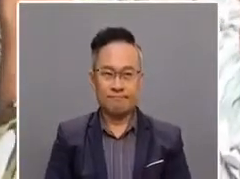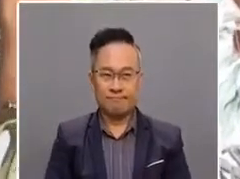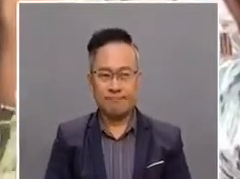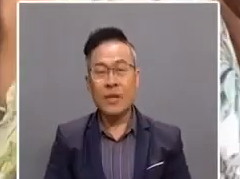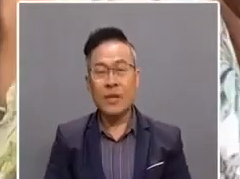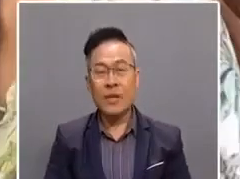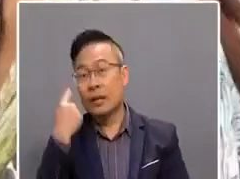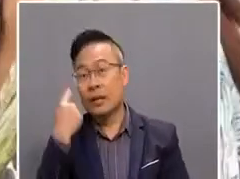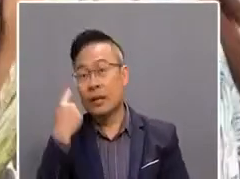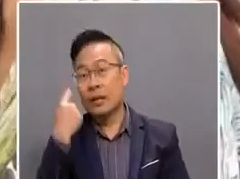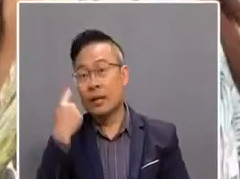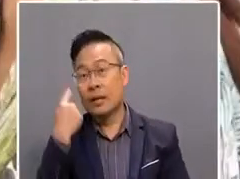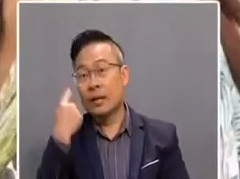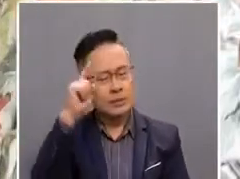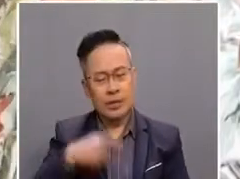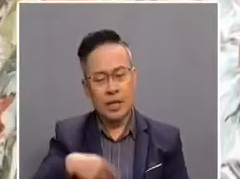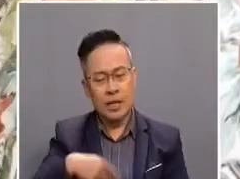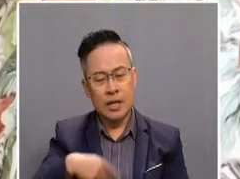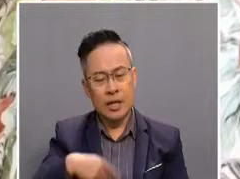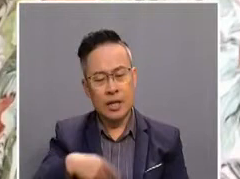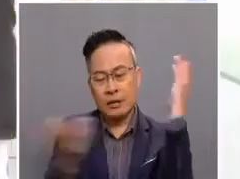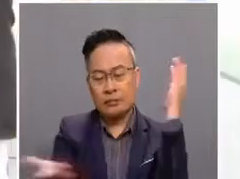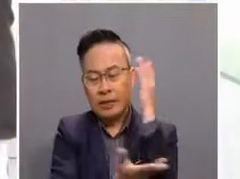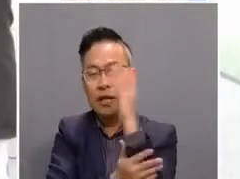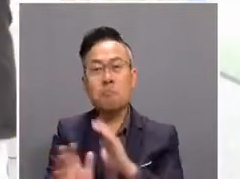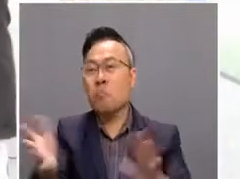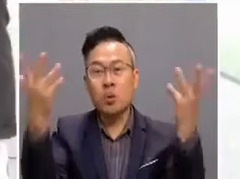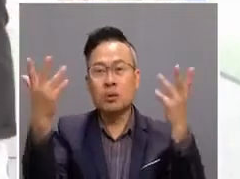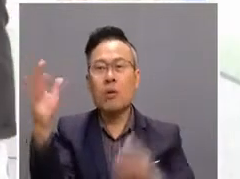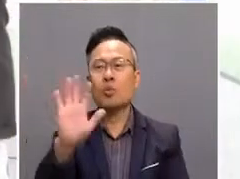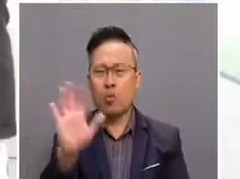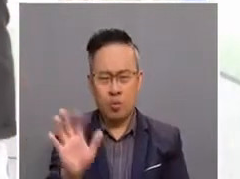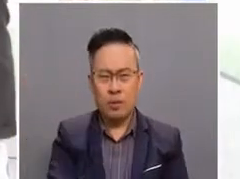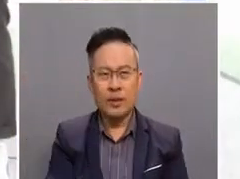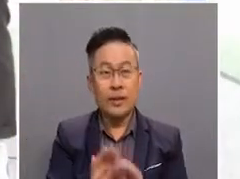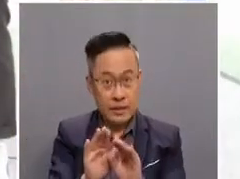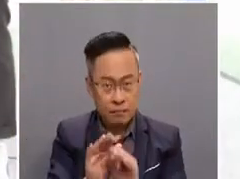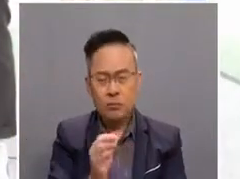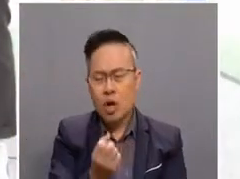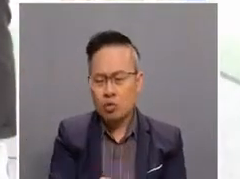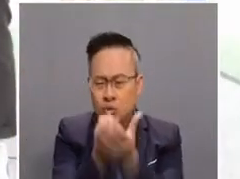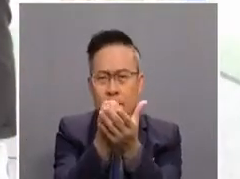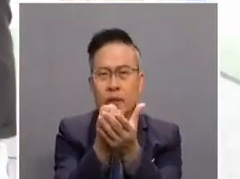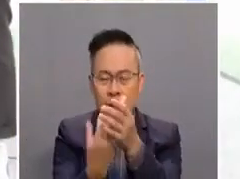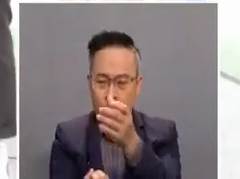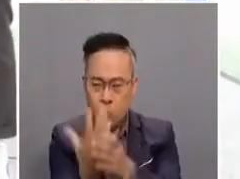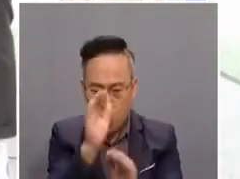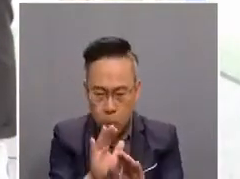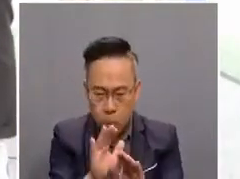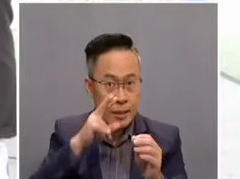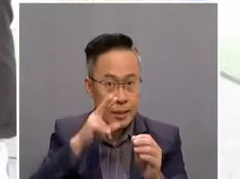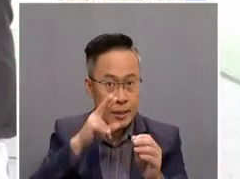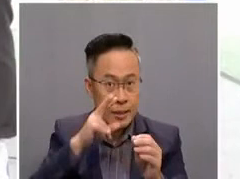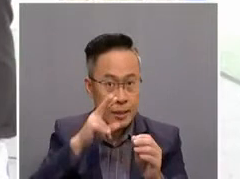ใครที่กำลังคิดจะตัดต้นยางอยู่แนะนำยังไงดีฮะ ก็ผมว่ากลับมาดูแลรักษาบำรุงนะครับนะทำ